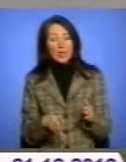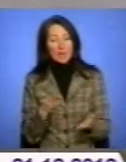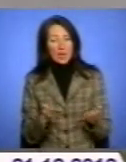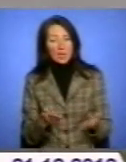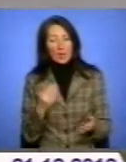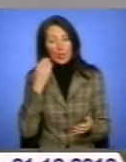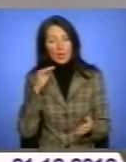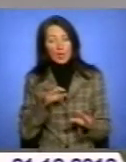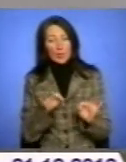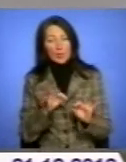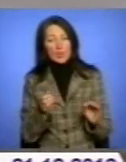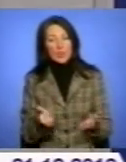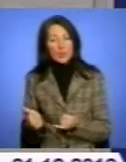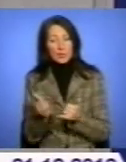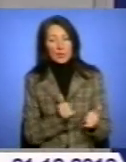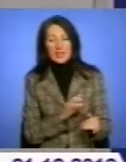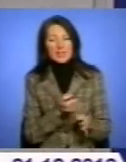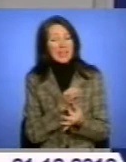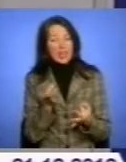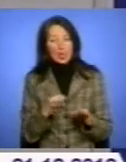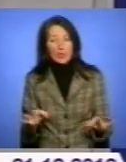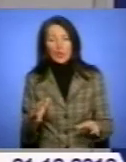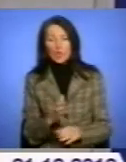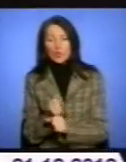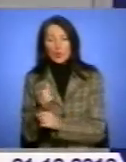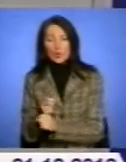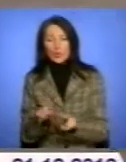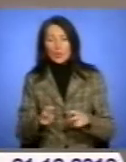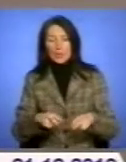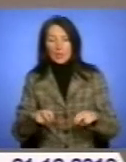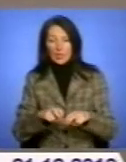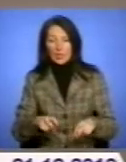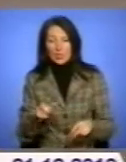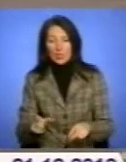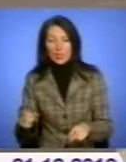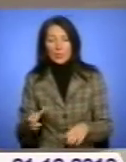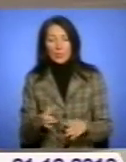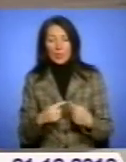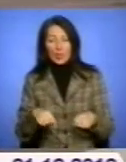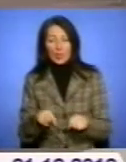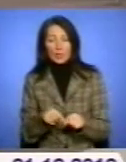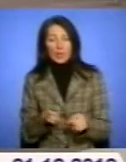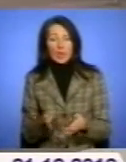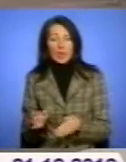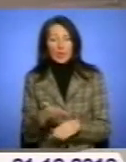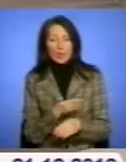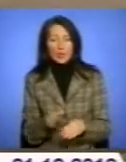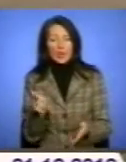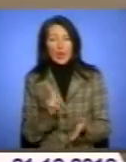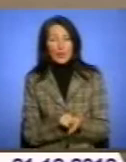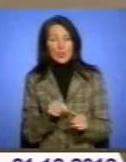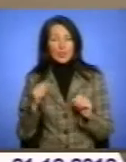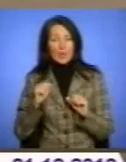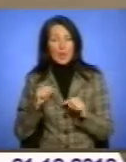не допустити масового скорочення слідчих та оперативних підрозділів, забезпечити кадрову стабільність, а також розмежувати функції правоохоронних та